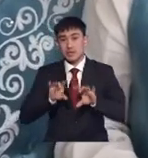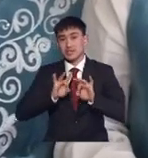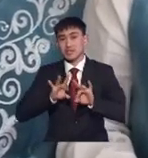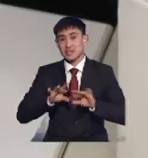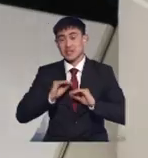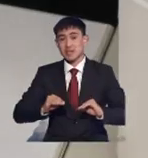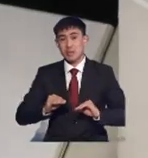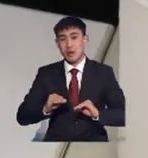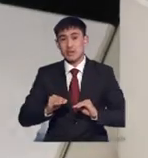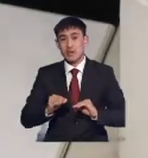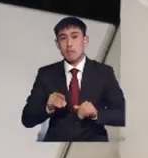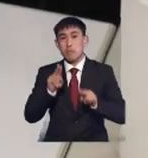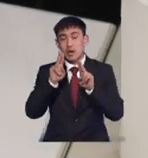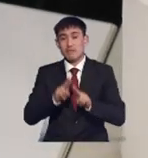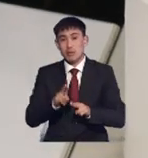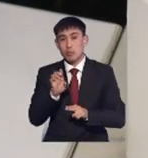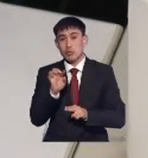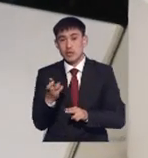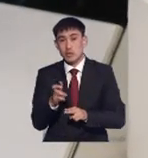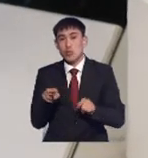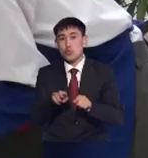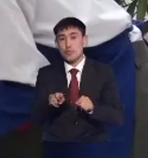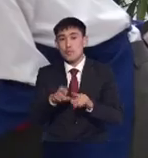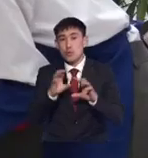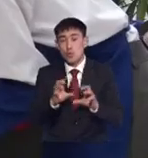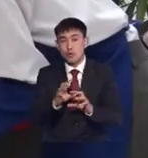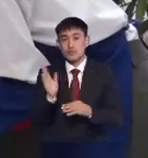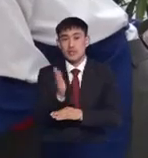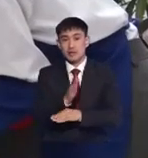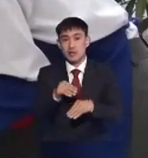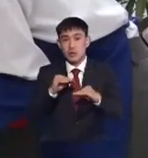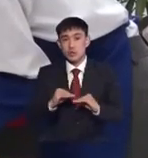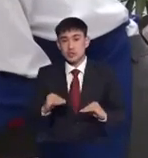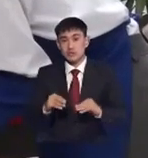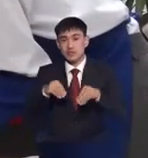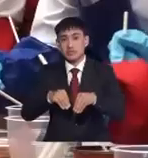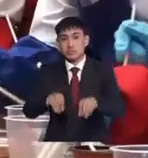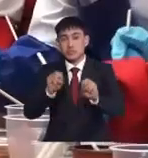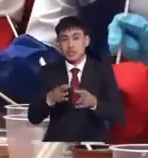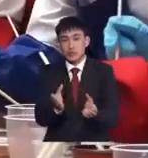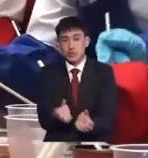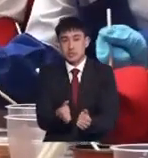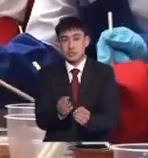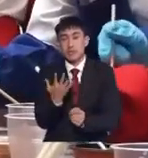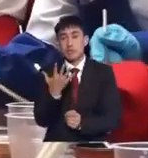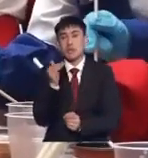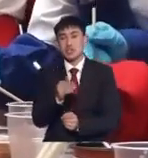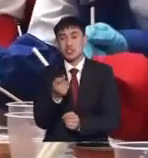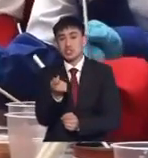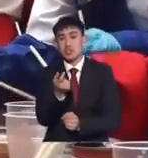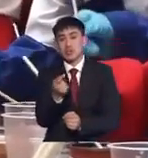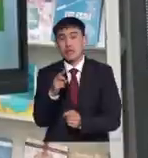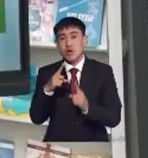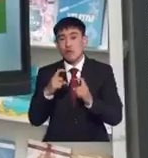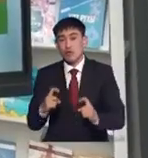рассказал детям об основных правилах ботаники и уходе за деревьями. Ученики высадили в специально подготовленной емкости около 5000 семян